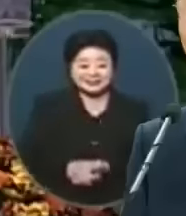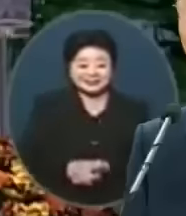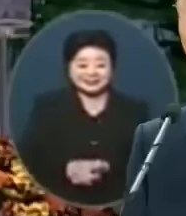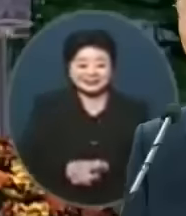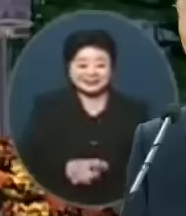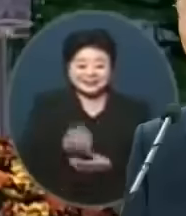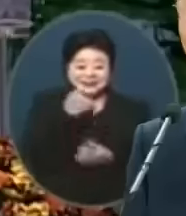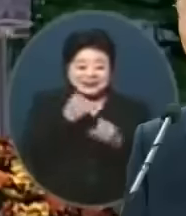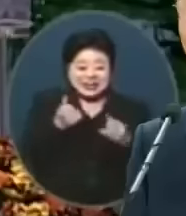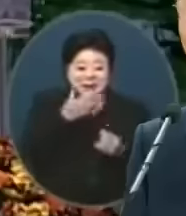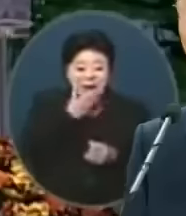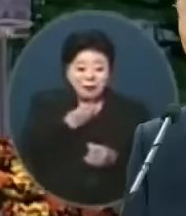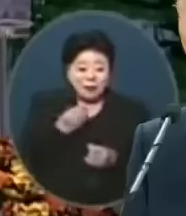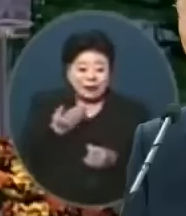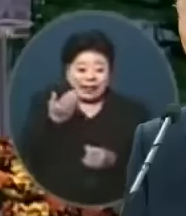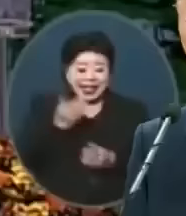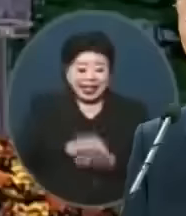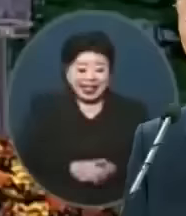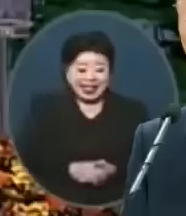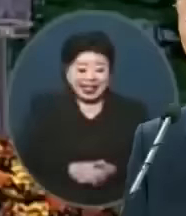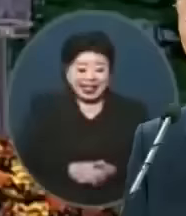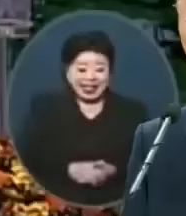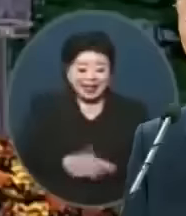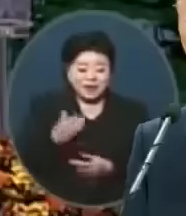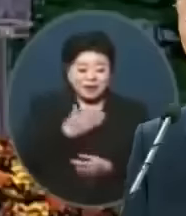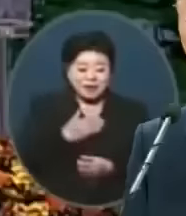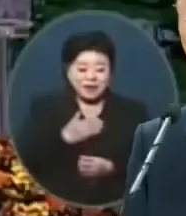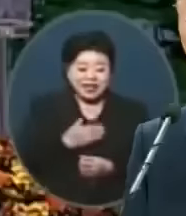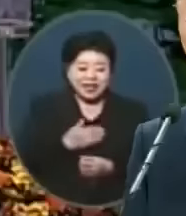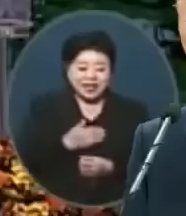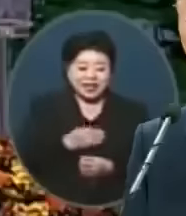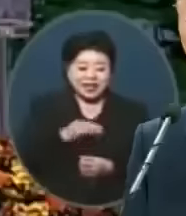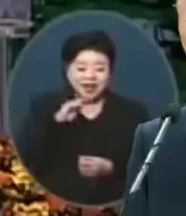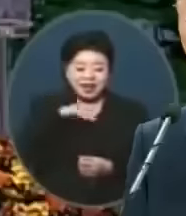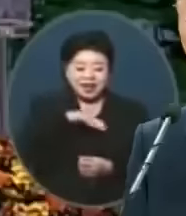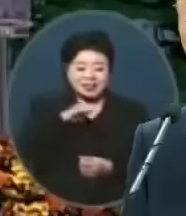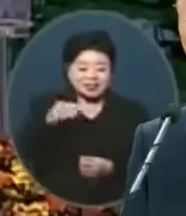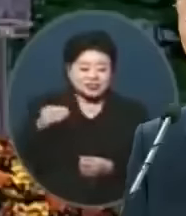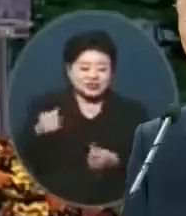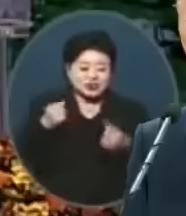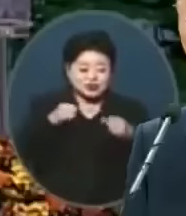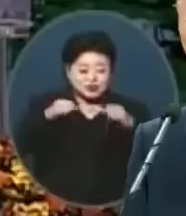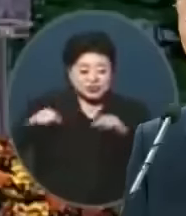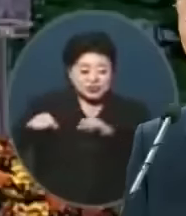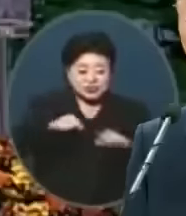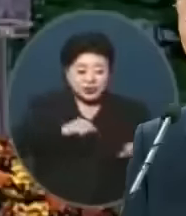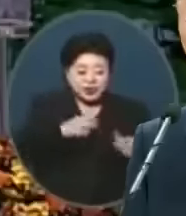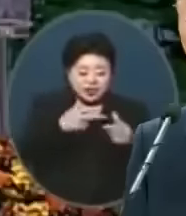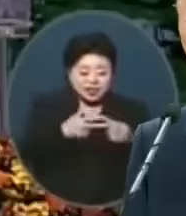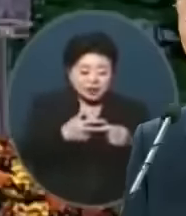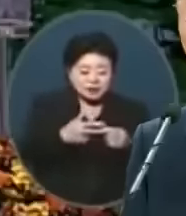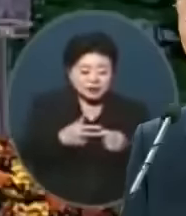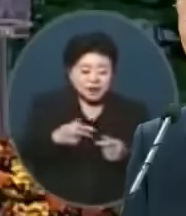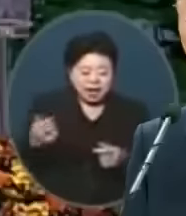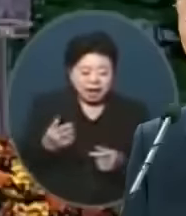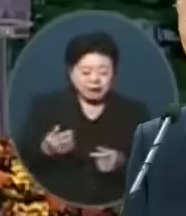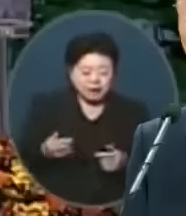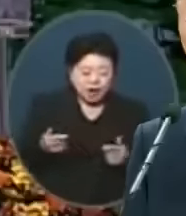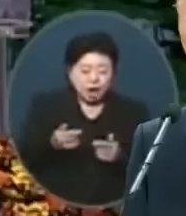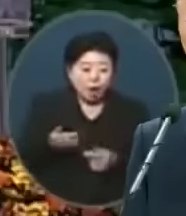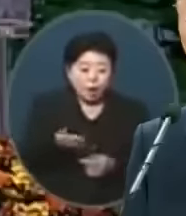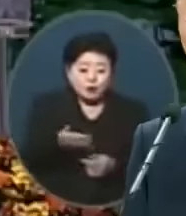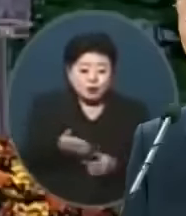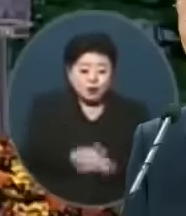웃는 사람은 행복해지고 온몸의 근육이 움직이며 일곱째 통증이 완화된다고 말하는